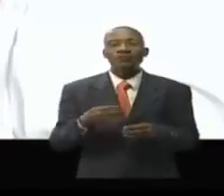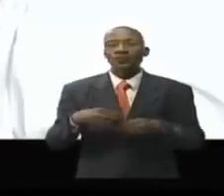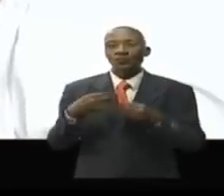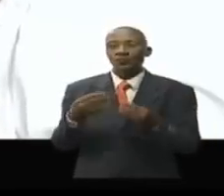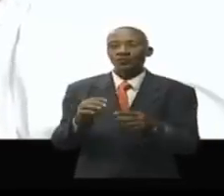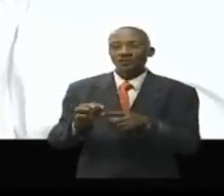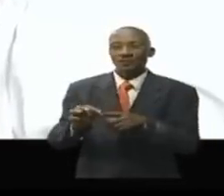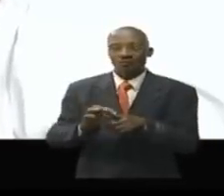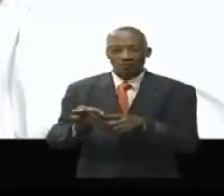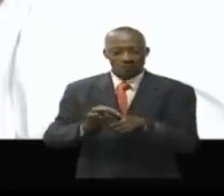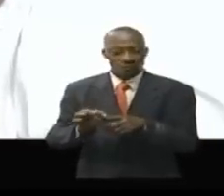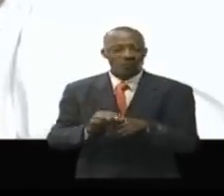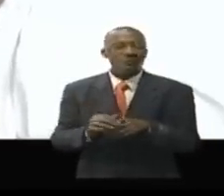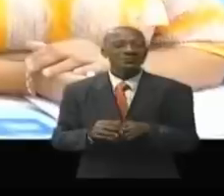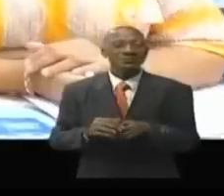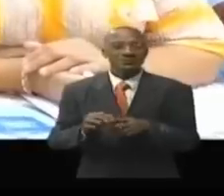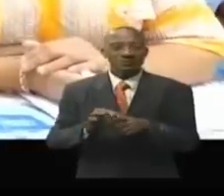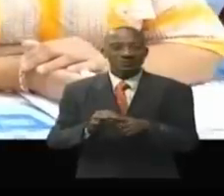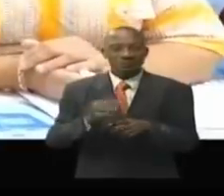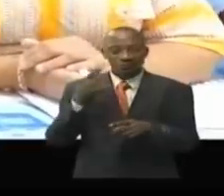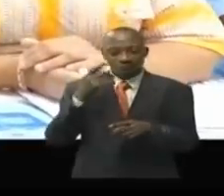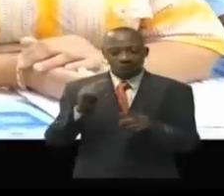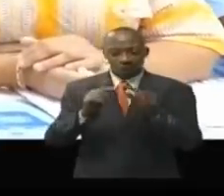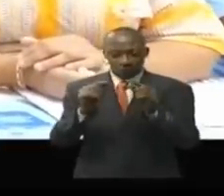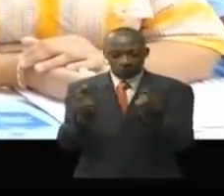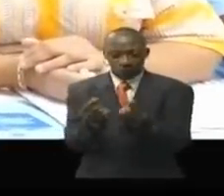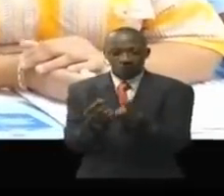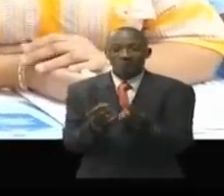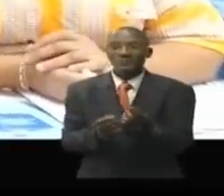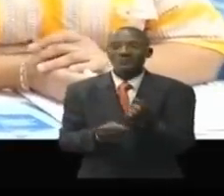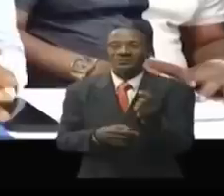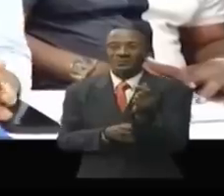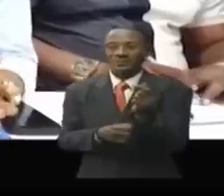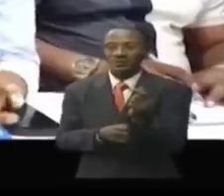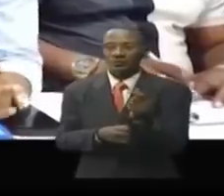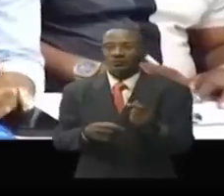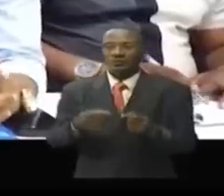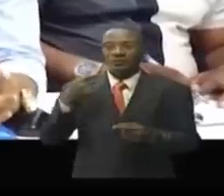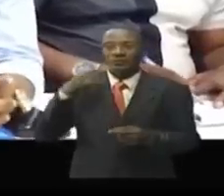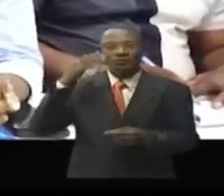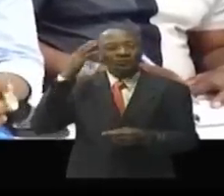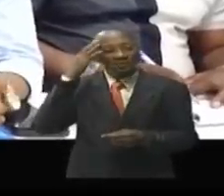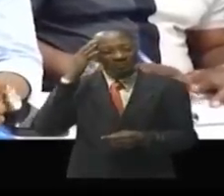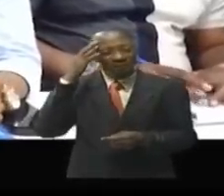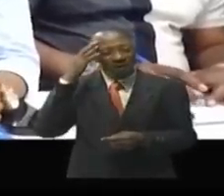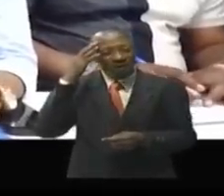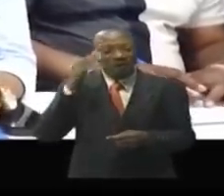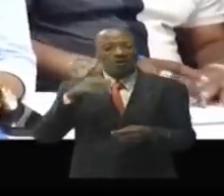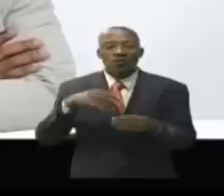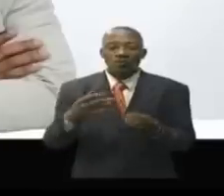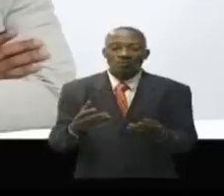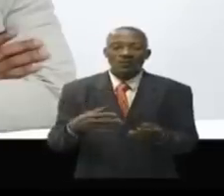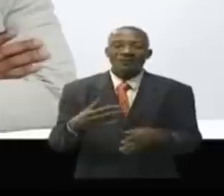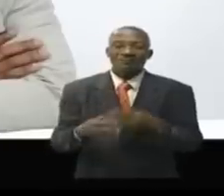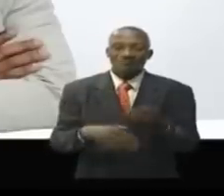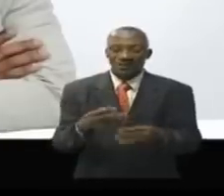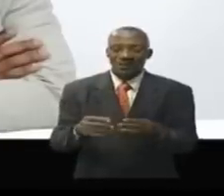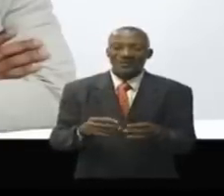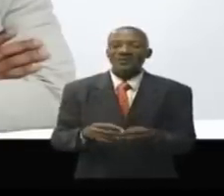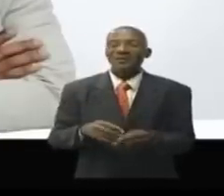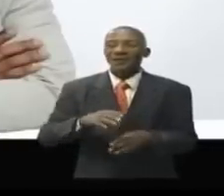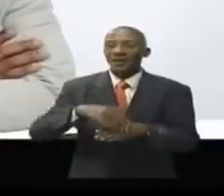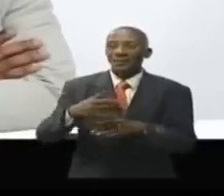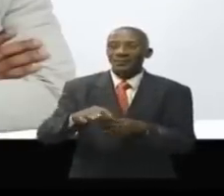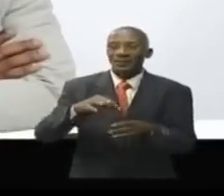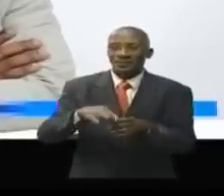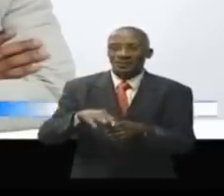étiez appelés à maîtriser le séquençage de tout ce qui devrait se passer. Et c'est dans cette optique-là que